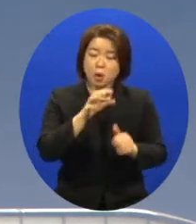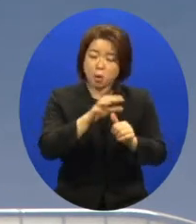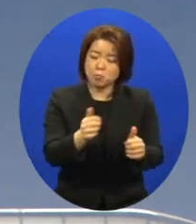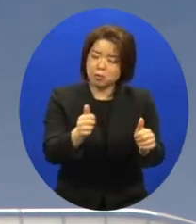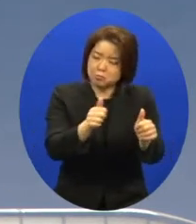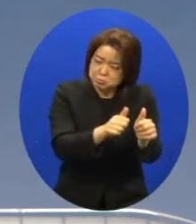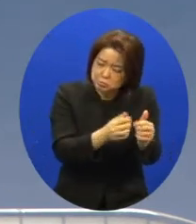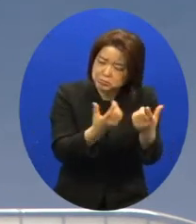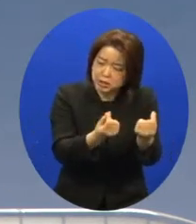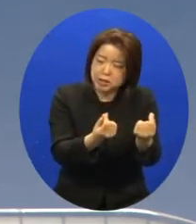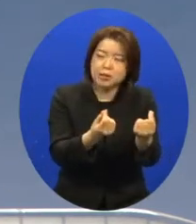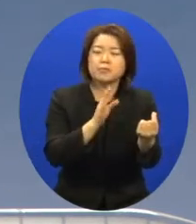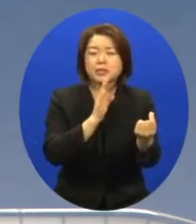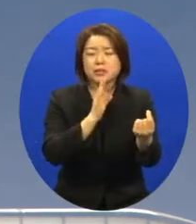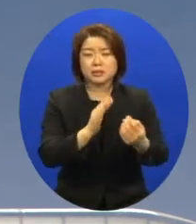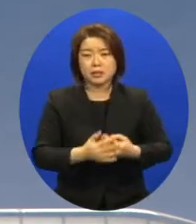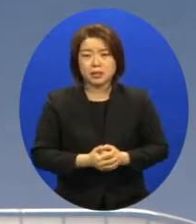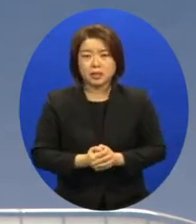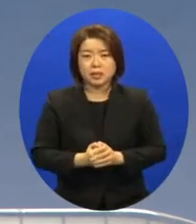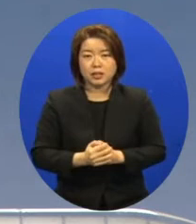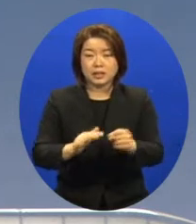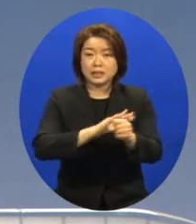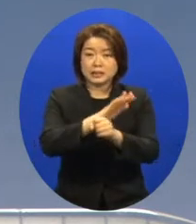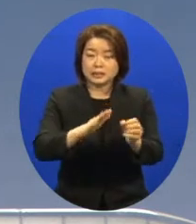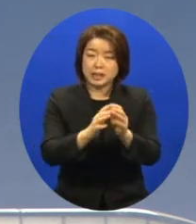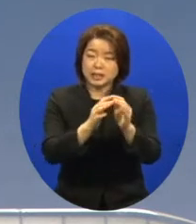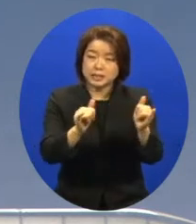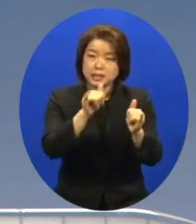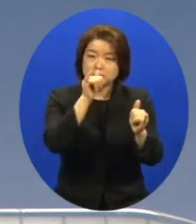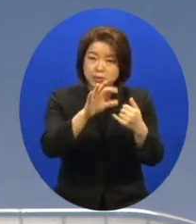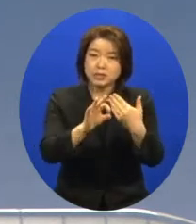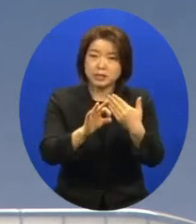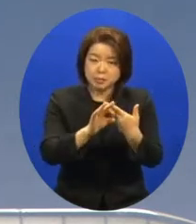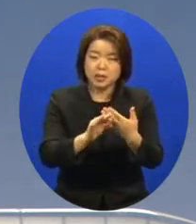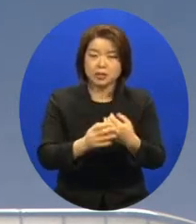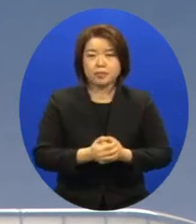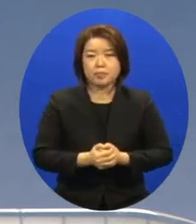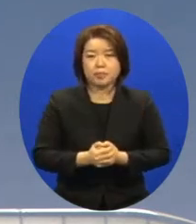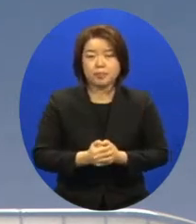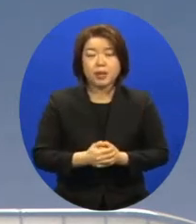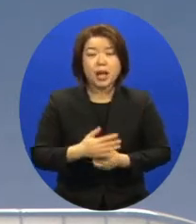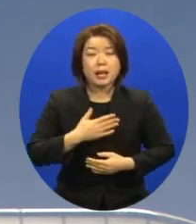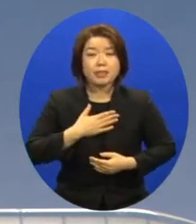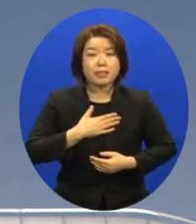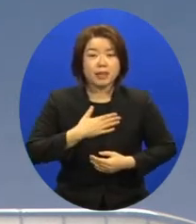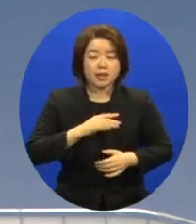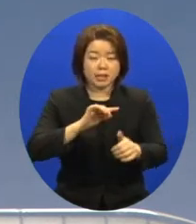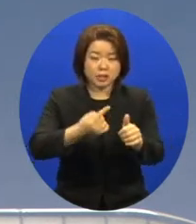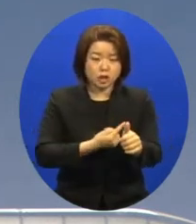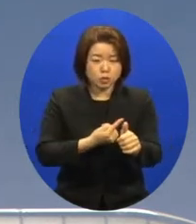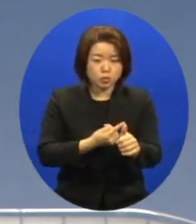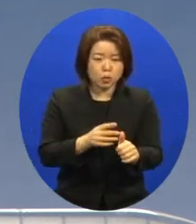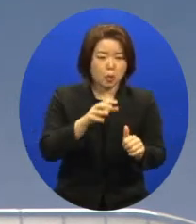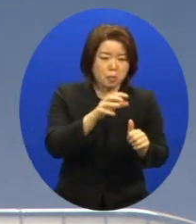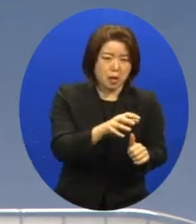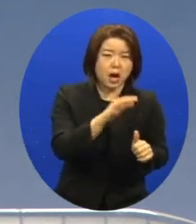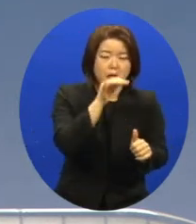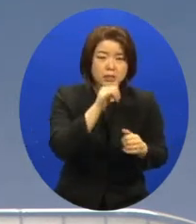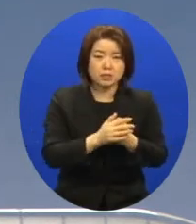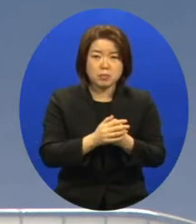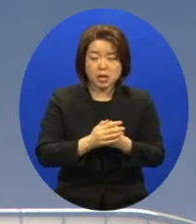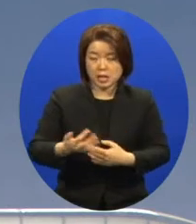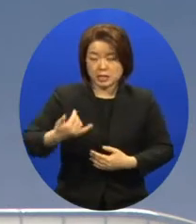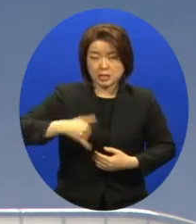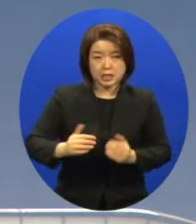거죠 사랑하는 사람이 있다면 2 내가 스스로 어 문명이 제가요 자식이